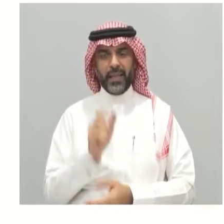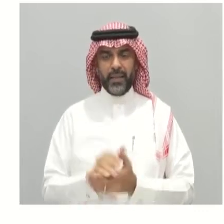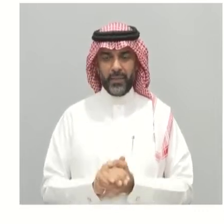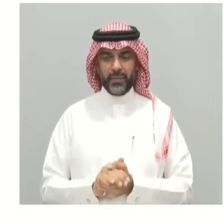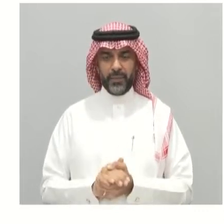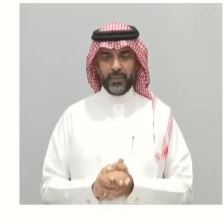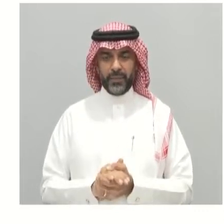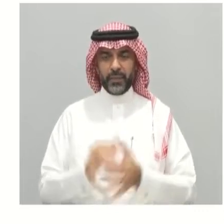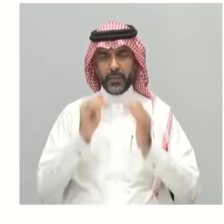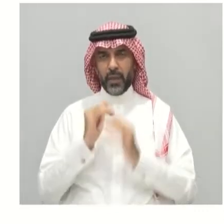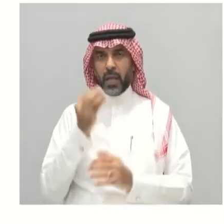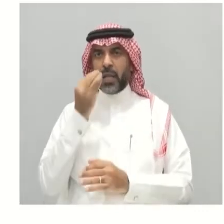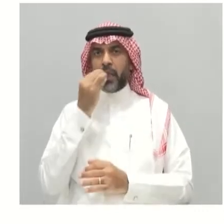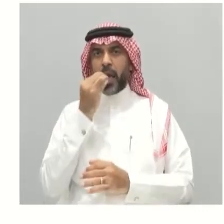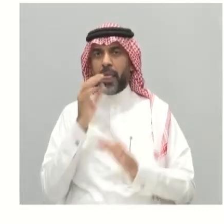الكاروتين